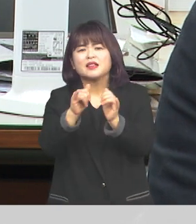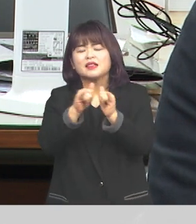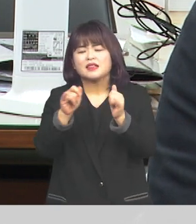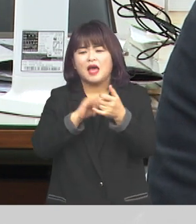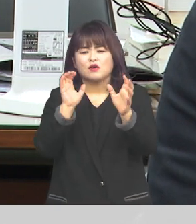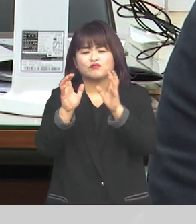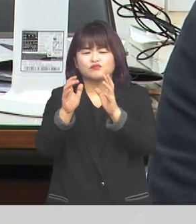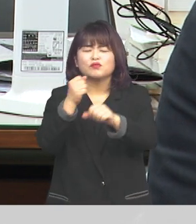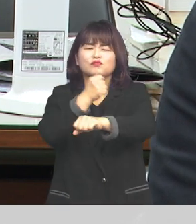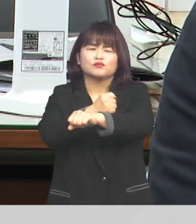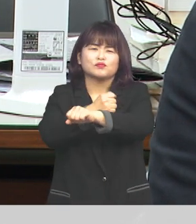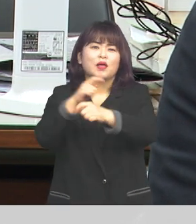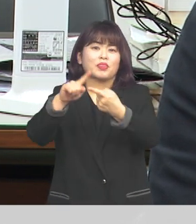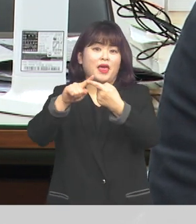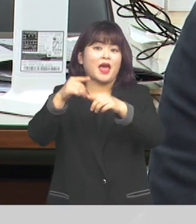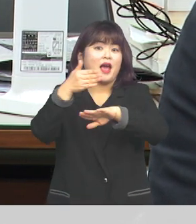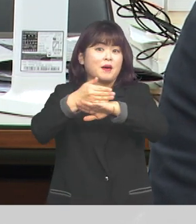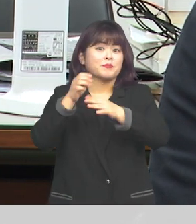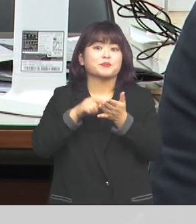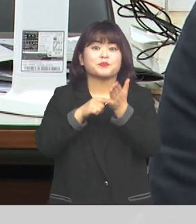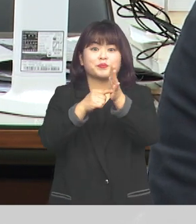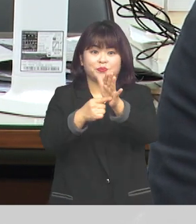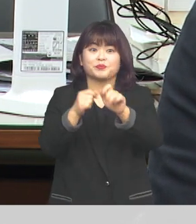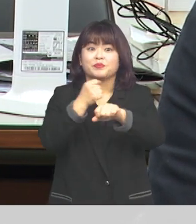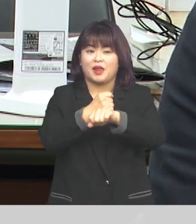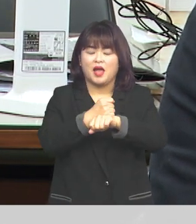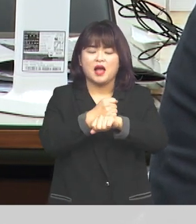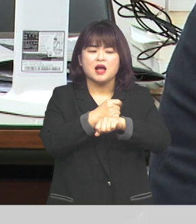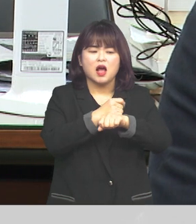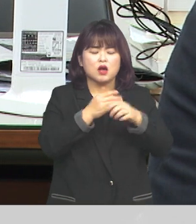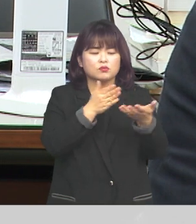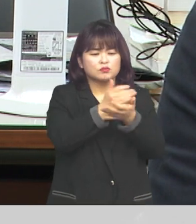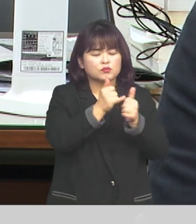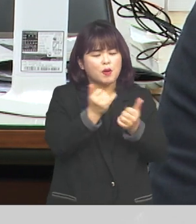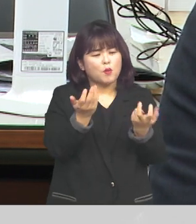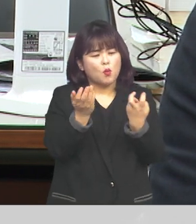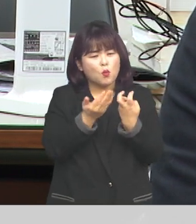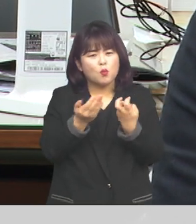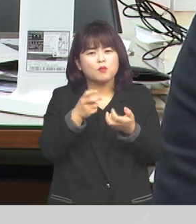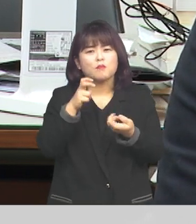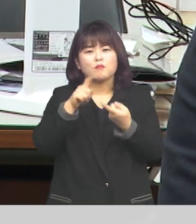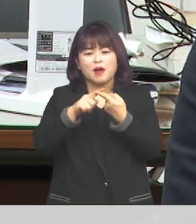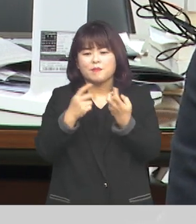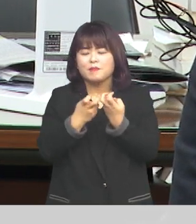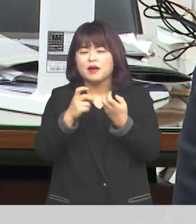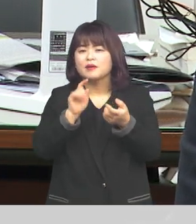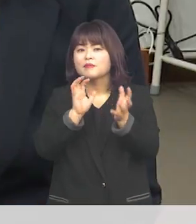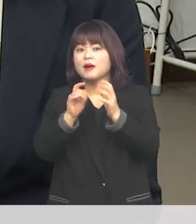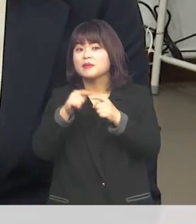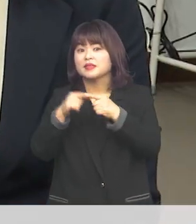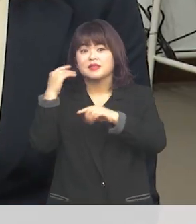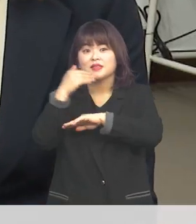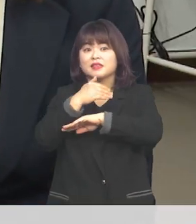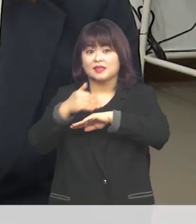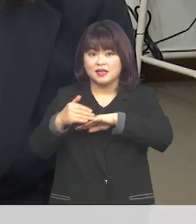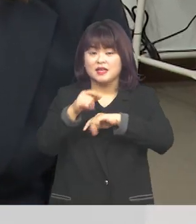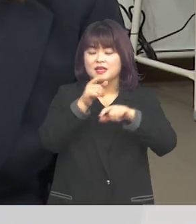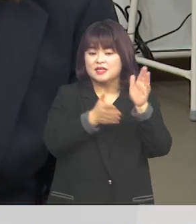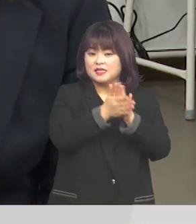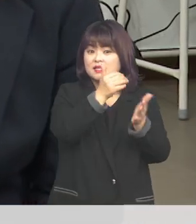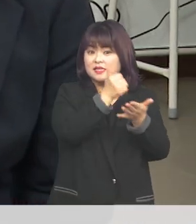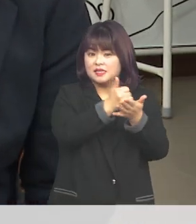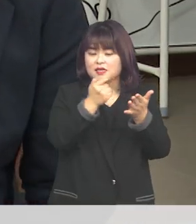간담회를 열어 그동안의 노고에 감사를 표하고 인재 양성을 위한 공교육 발전 방안을 논의했습니다. 간담회에는